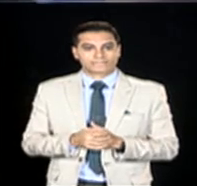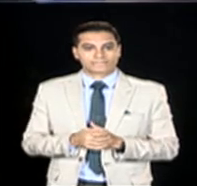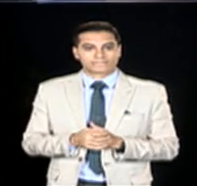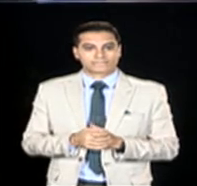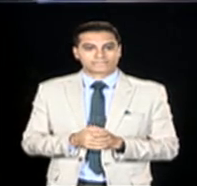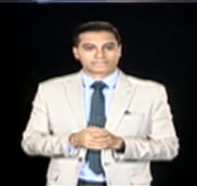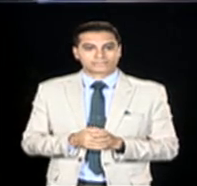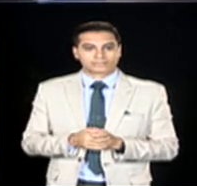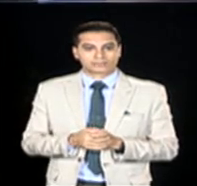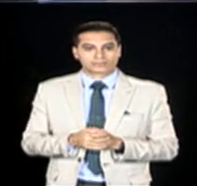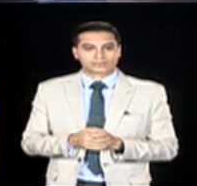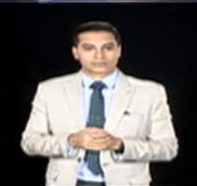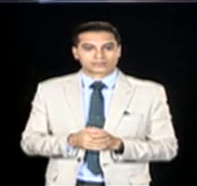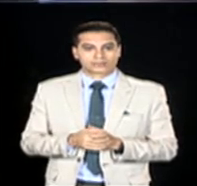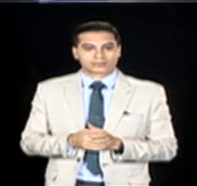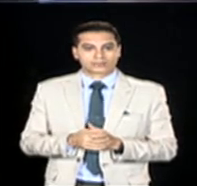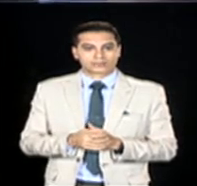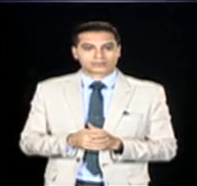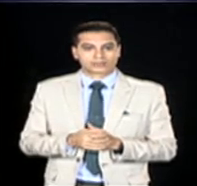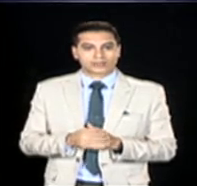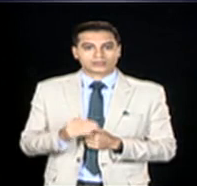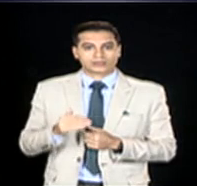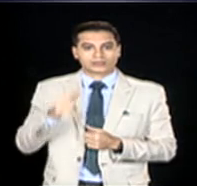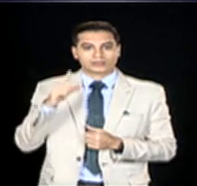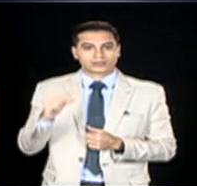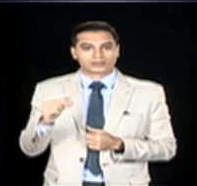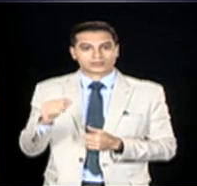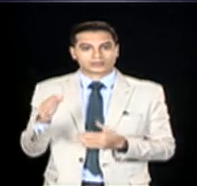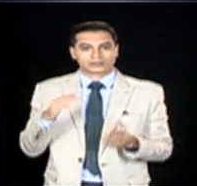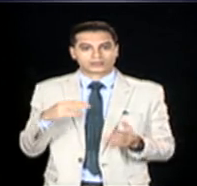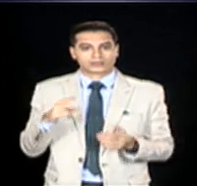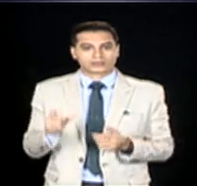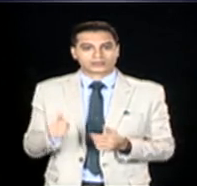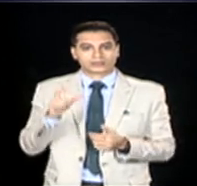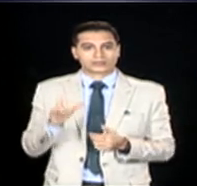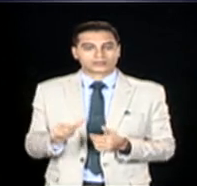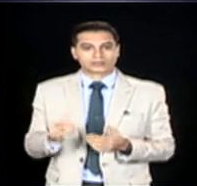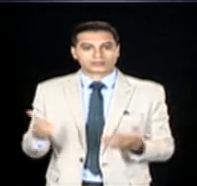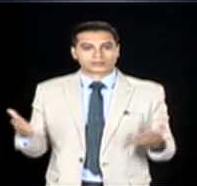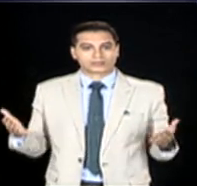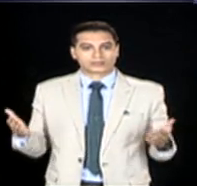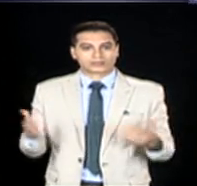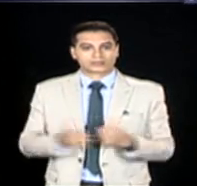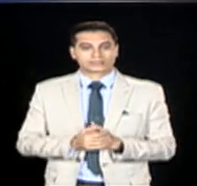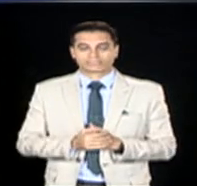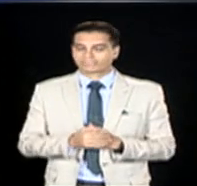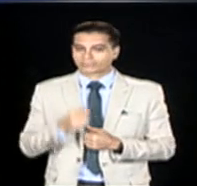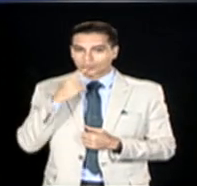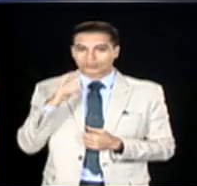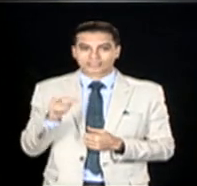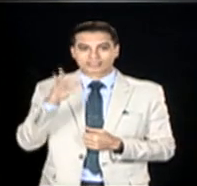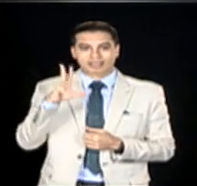يوسف إجابتك؟ أنا أخمل. زي حواس؟ طبعاً زي حواس إجابة